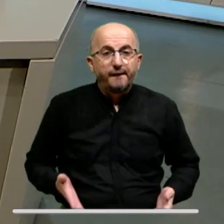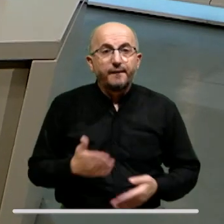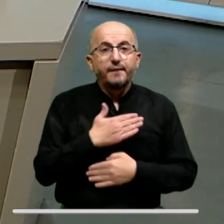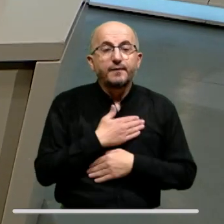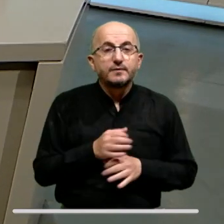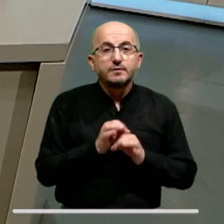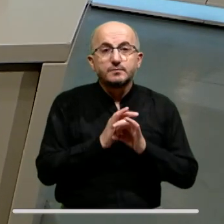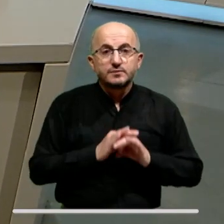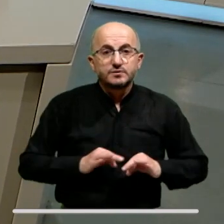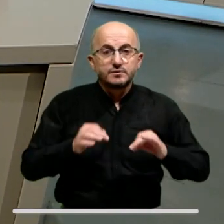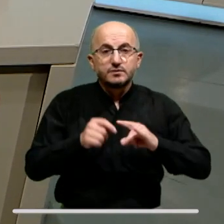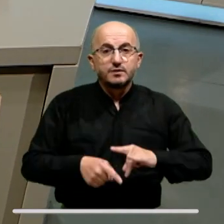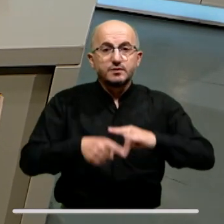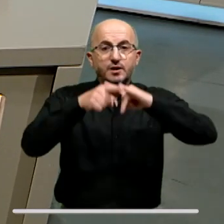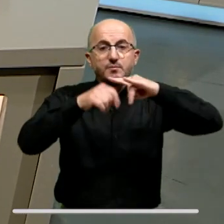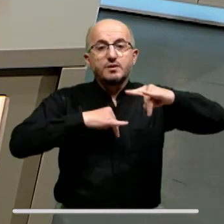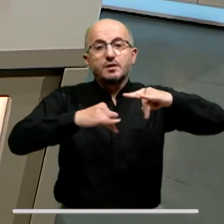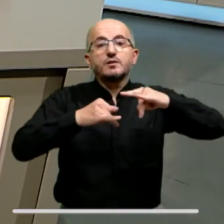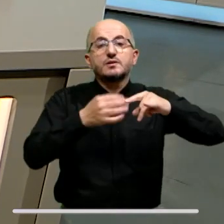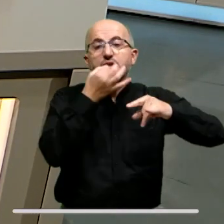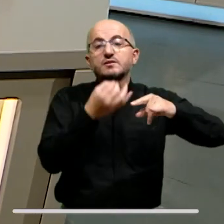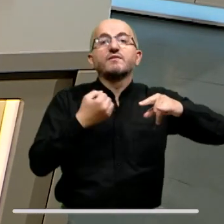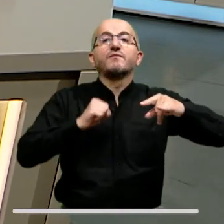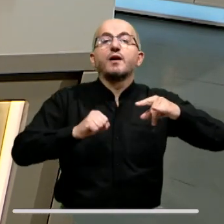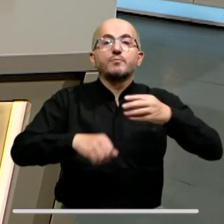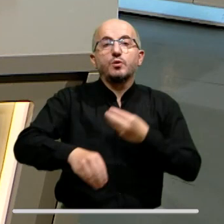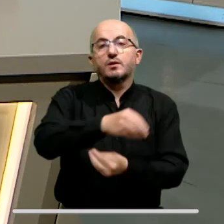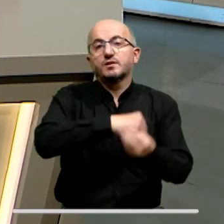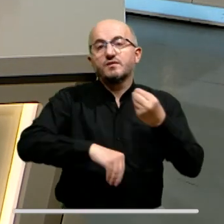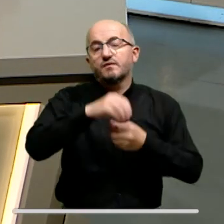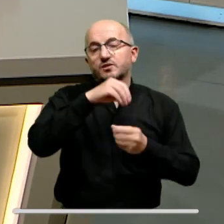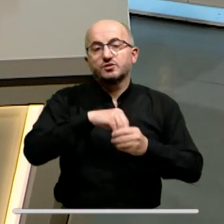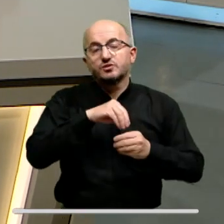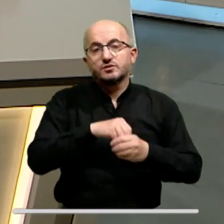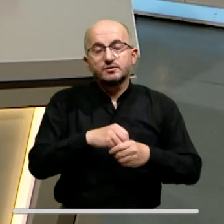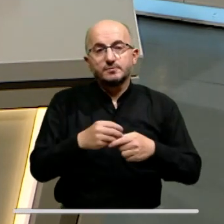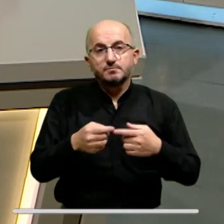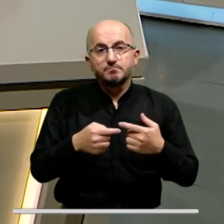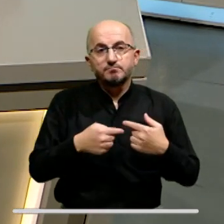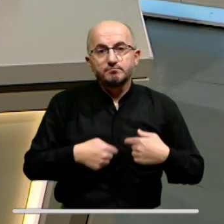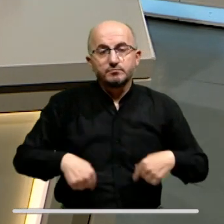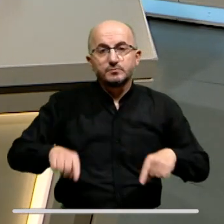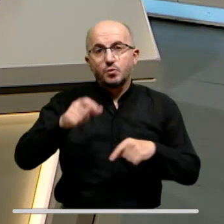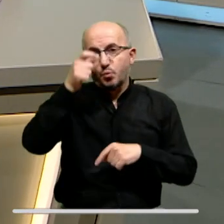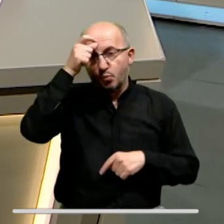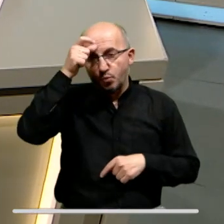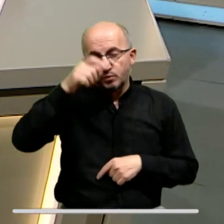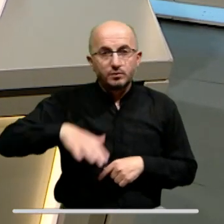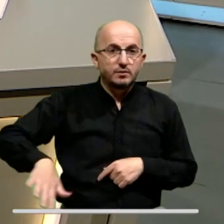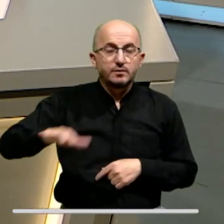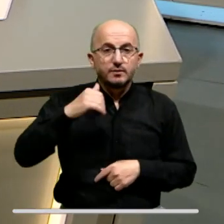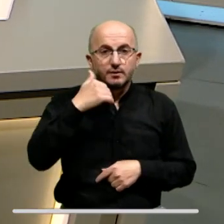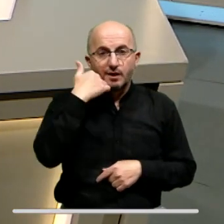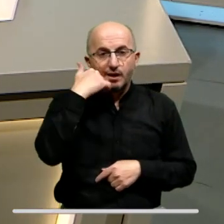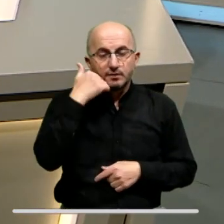İhramsızları alt kata almıyorlar tavaf yapmak için. Evet. Burada bizim maalesef Türkler ihramı